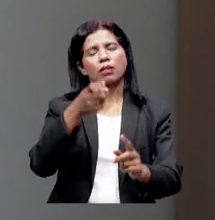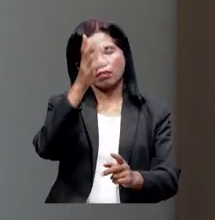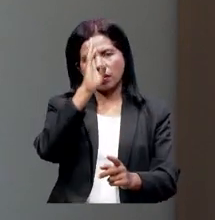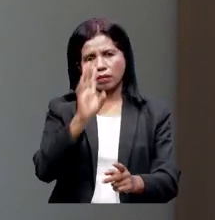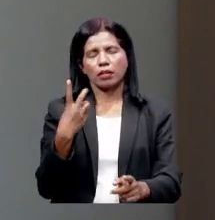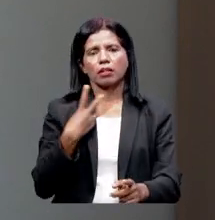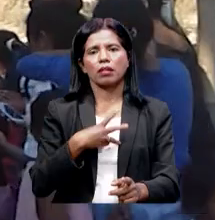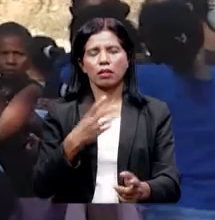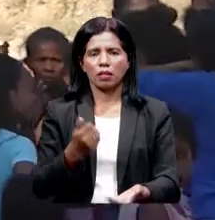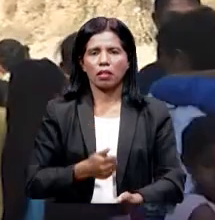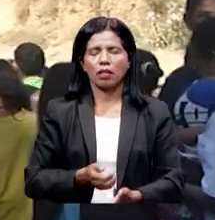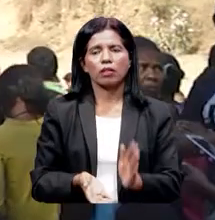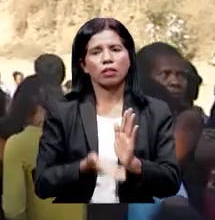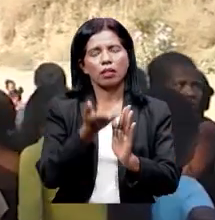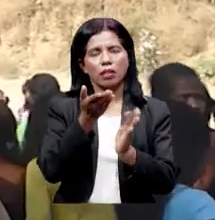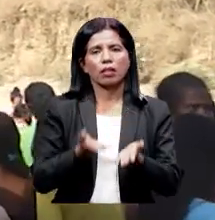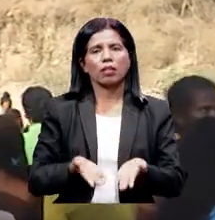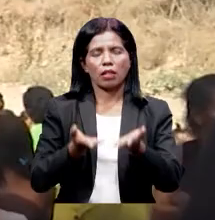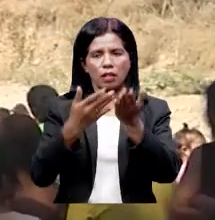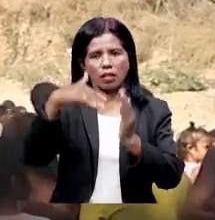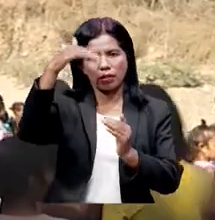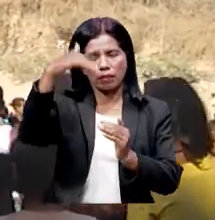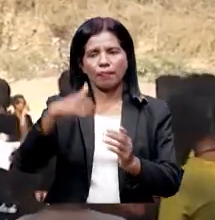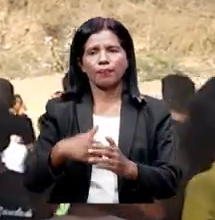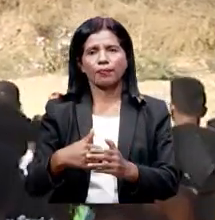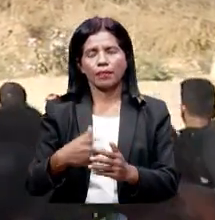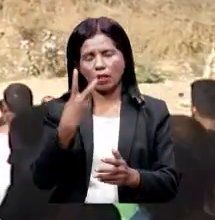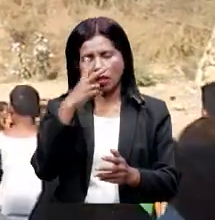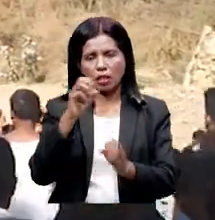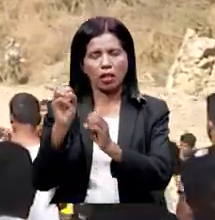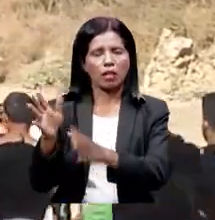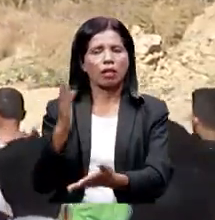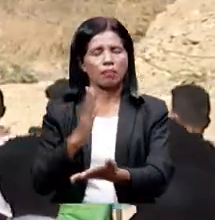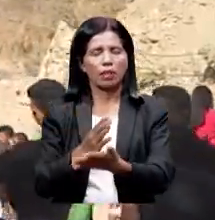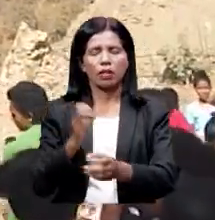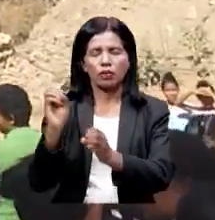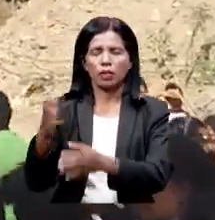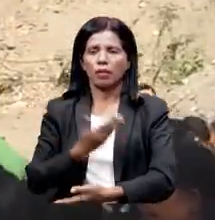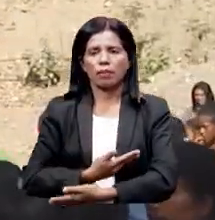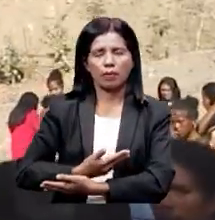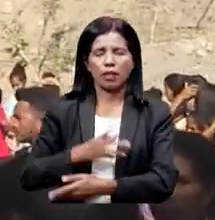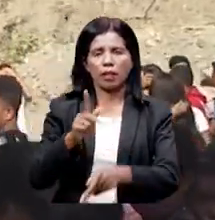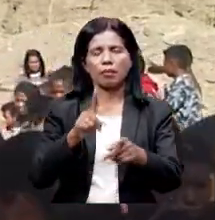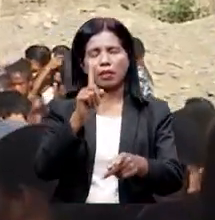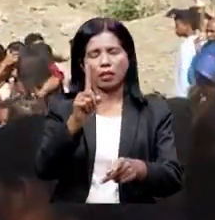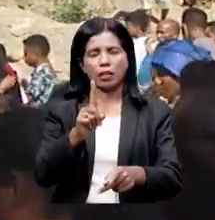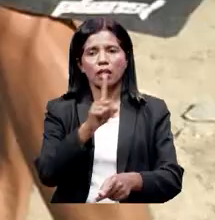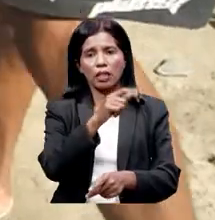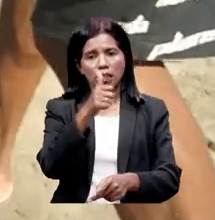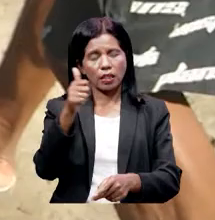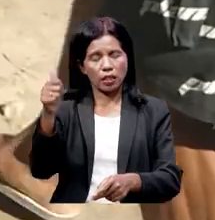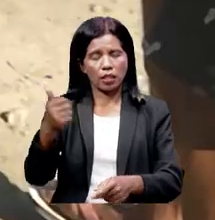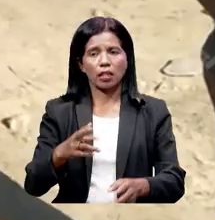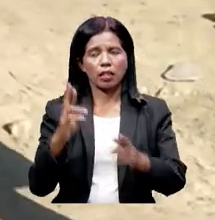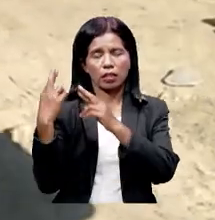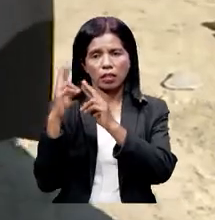tengki tane as. Atu halakong hahalok soe bebe, maka ema ida-ida krespeita ni Moris, ia responsabilidade